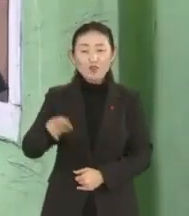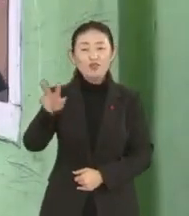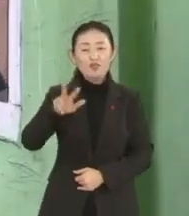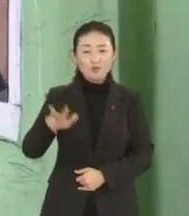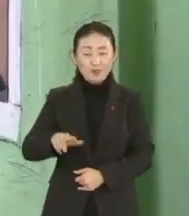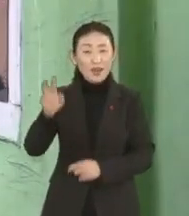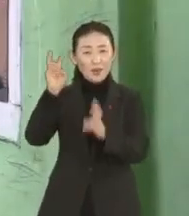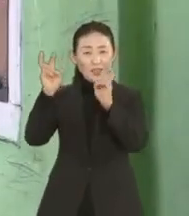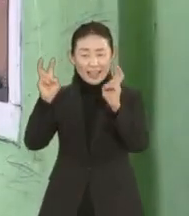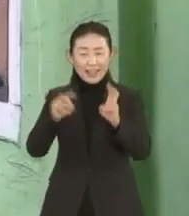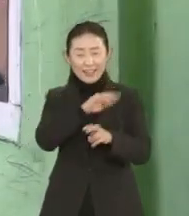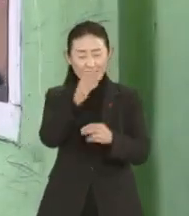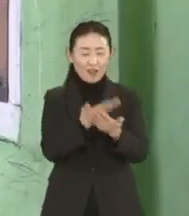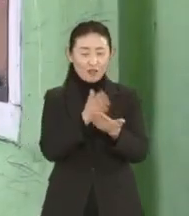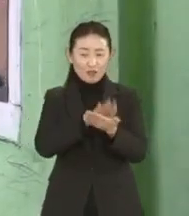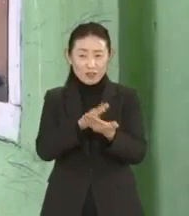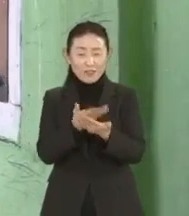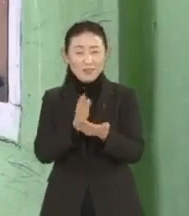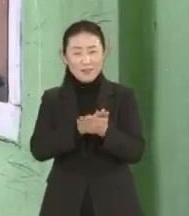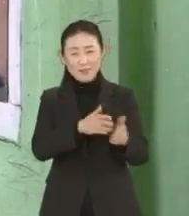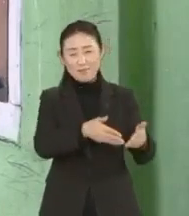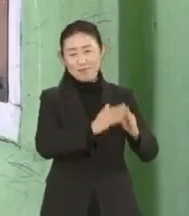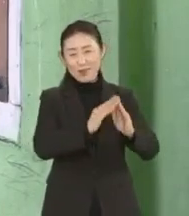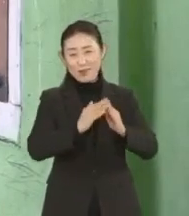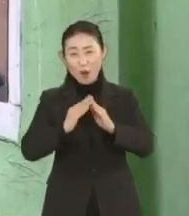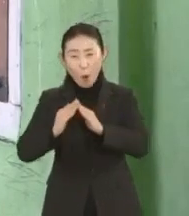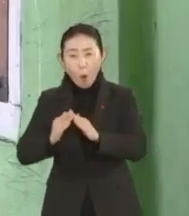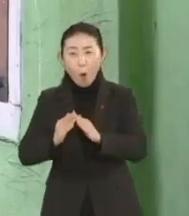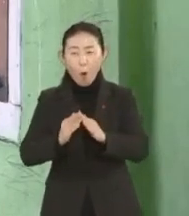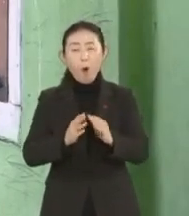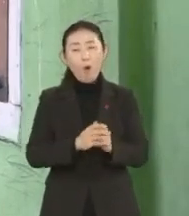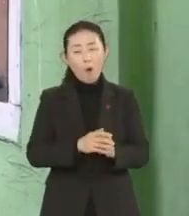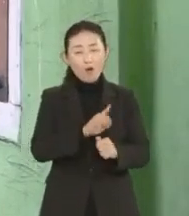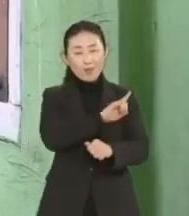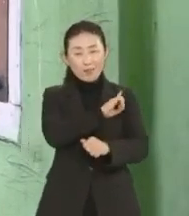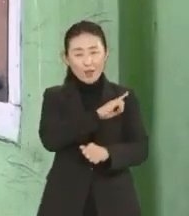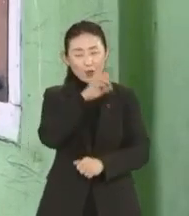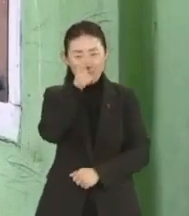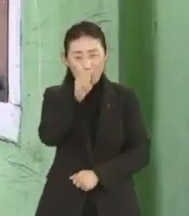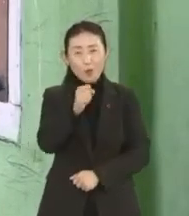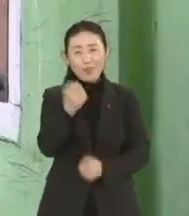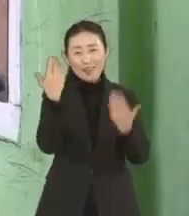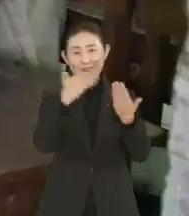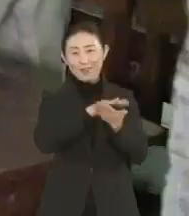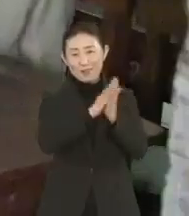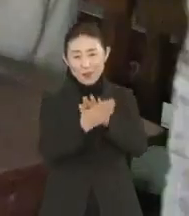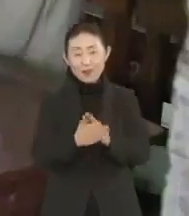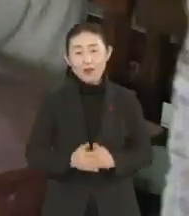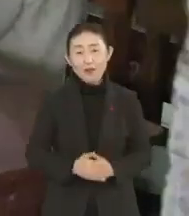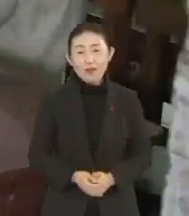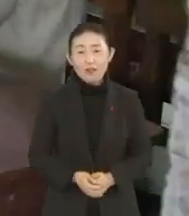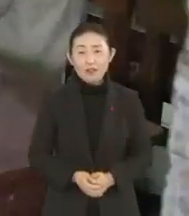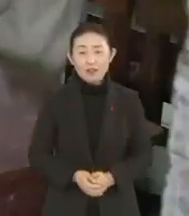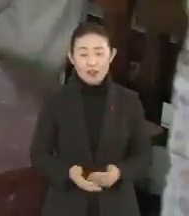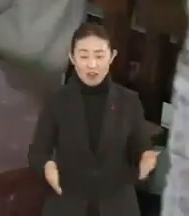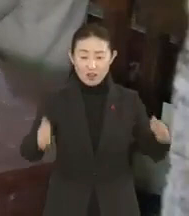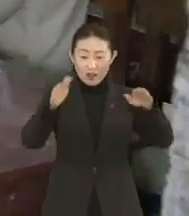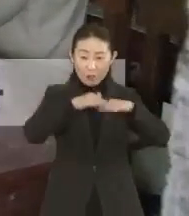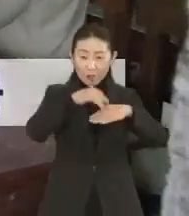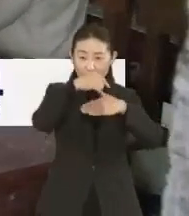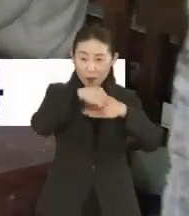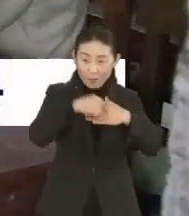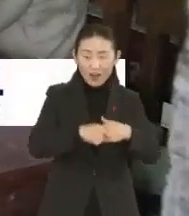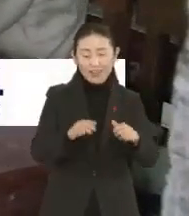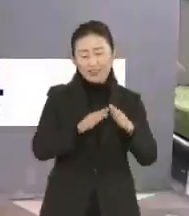대대적인 리모델링이 진행됐고 이 근처에서 가장 뛰어난 시설의 학교로 탈바꿈했습니다. 건물 외관부터